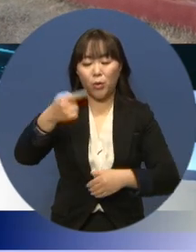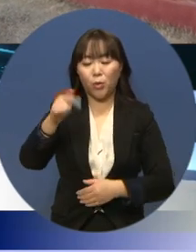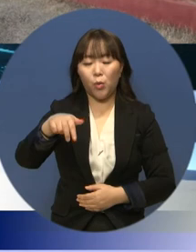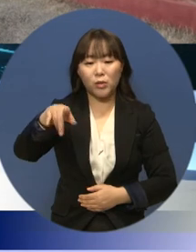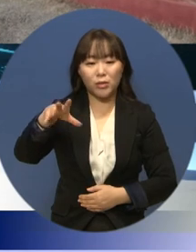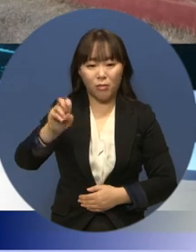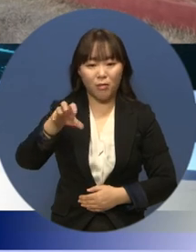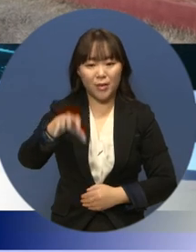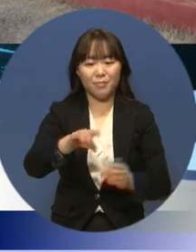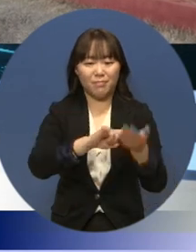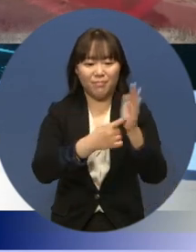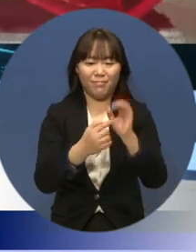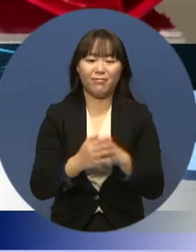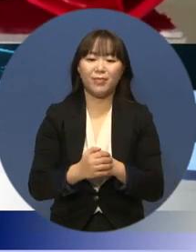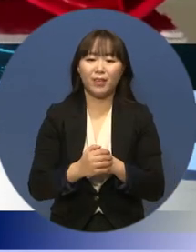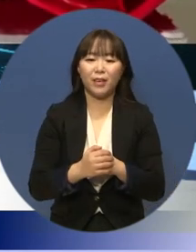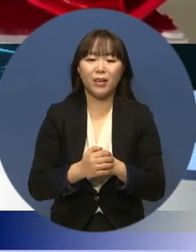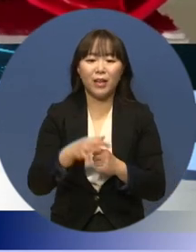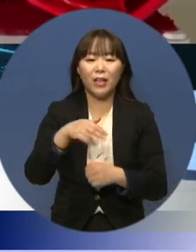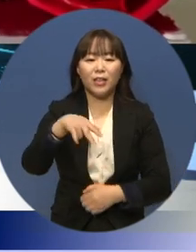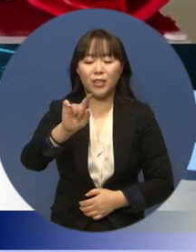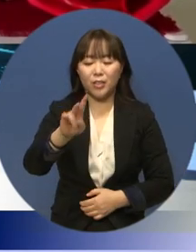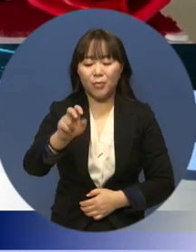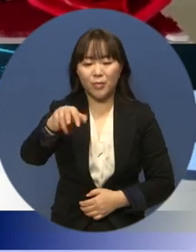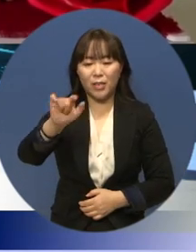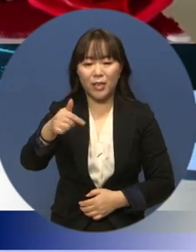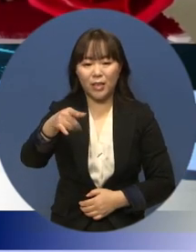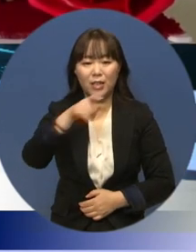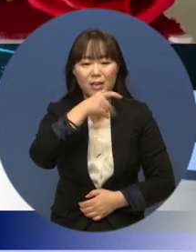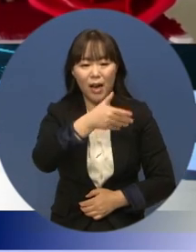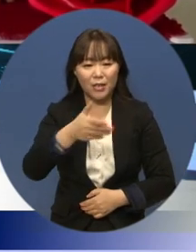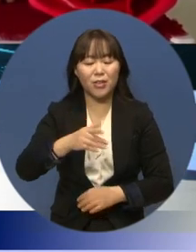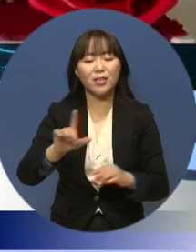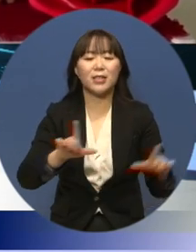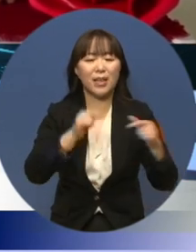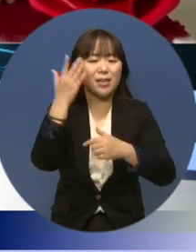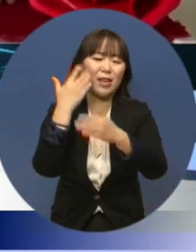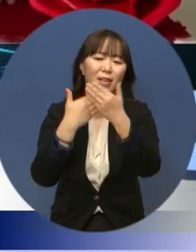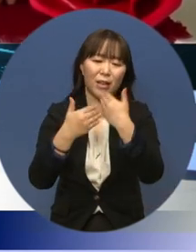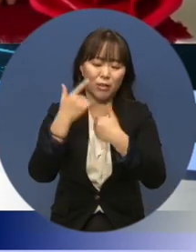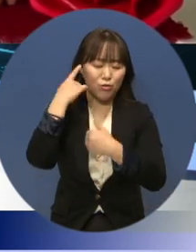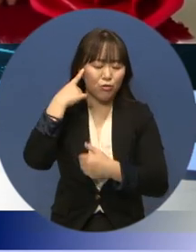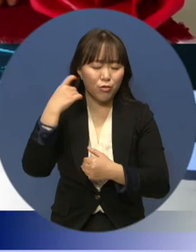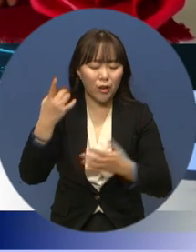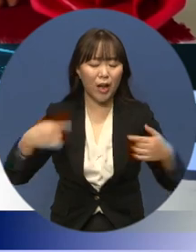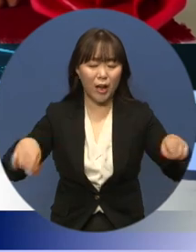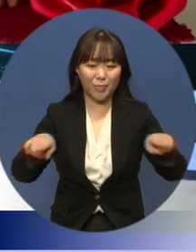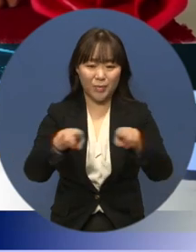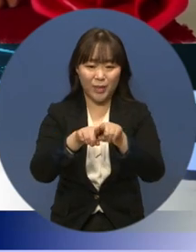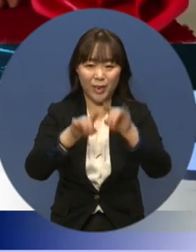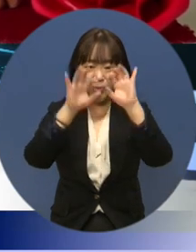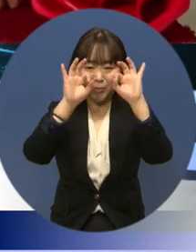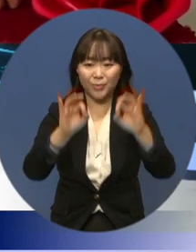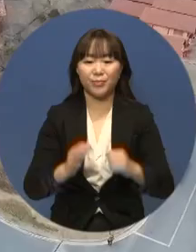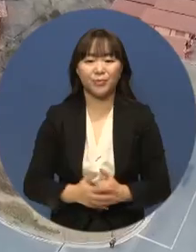임 작가의 섬진강에서 보낸 유년 시절의 추억과 현재가 만난 전시를 이소영 기자가